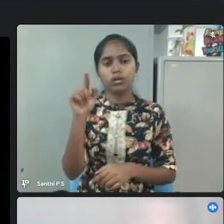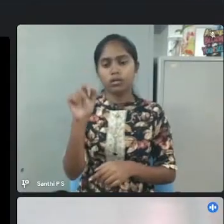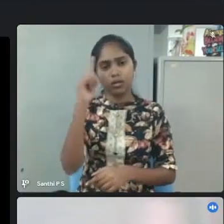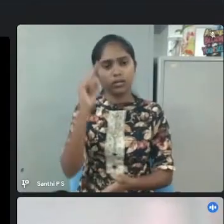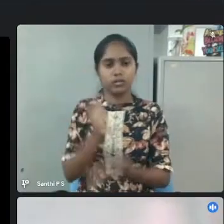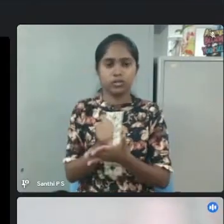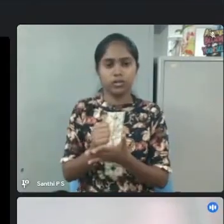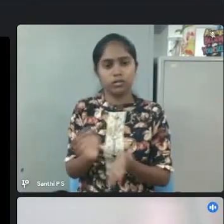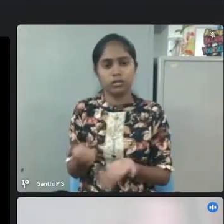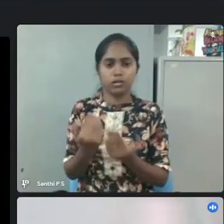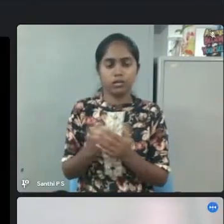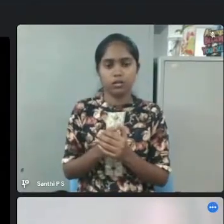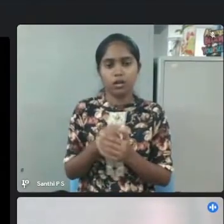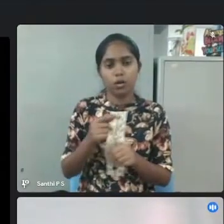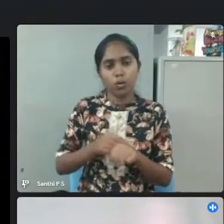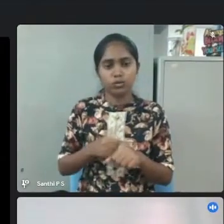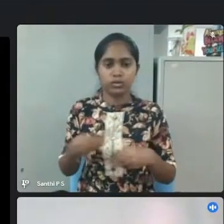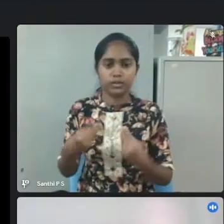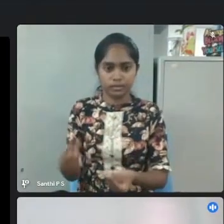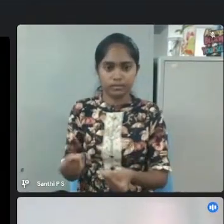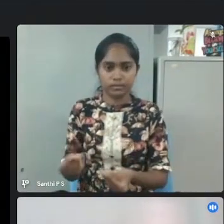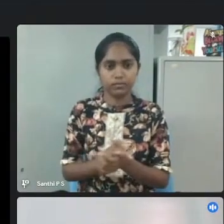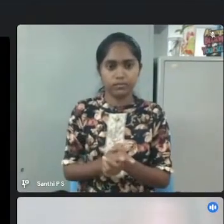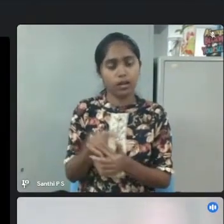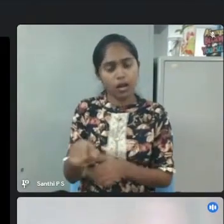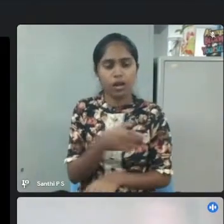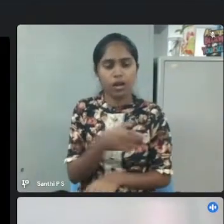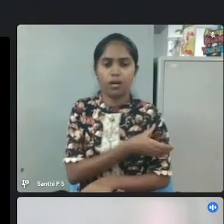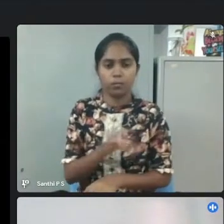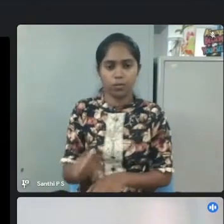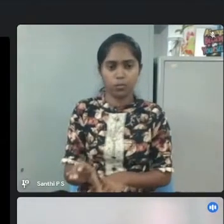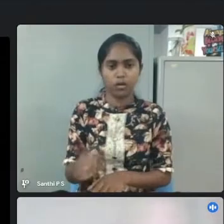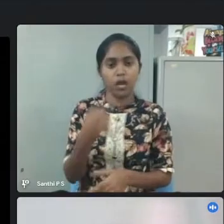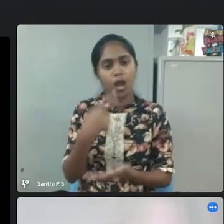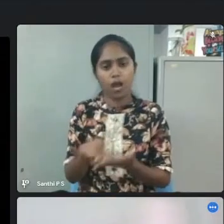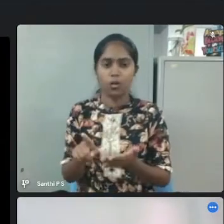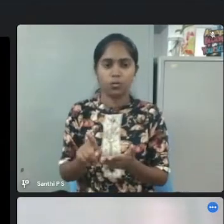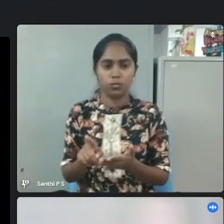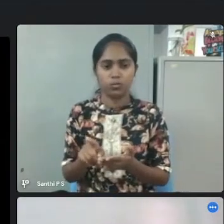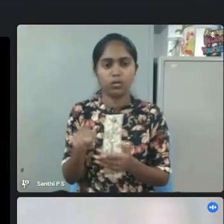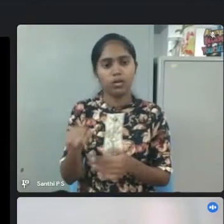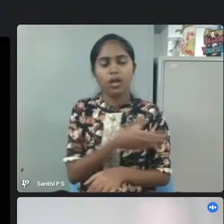ഒരു അവസരം ഇതിനകത്ത് ഉൾപ്പെടുന്നുണ്ട്. അപ്പൊ നമ്മൾ ട്രൂ എംപവർമെന്റ് എന്ന് പറയുമ്പോൾ ഇതെല്ലാം ഉൾപ്പെടുന്നതാണ്.